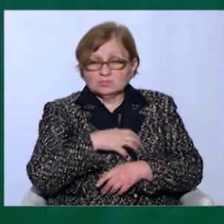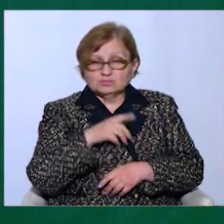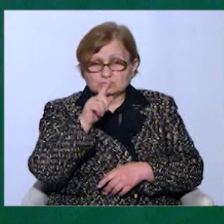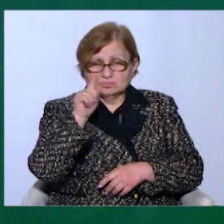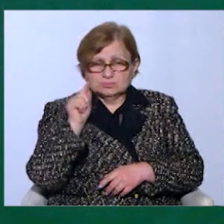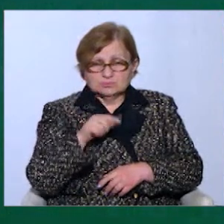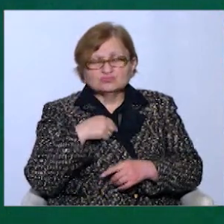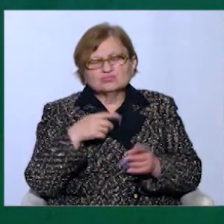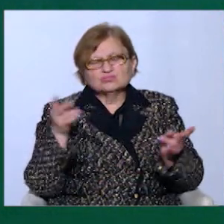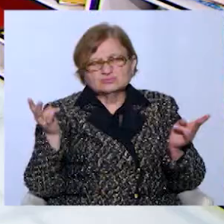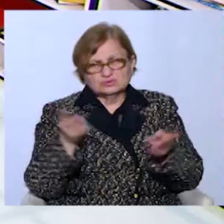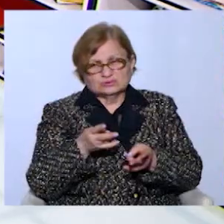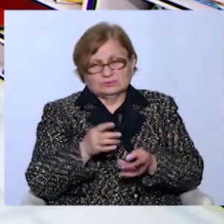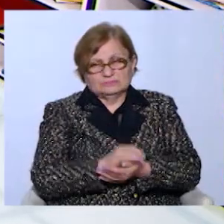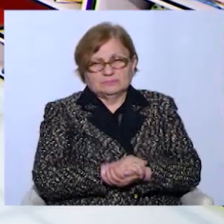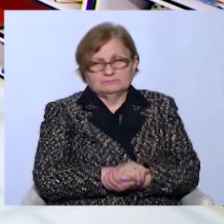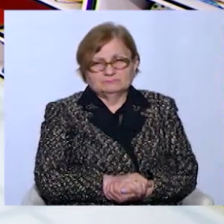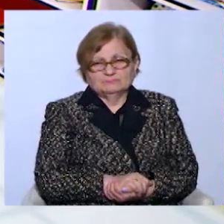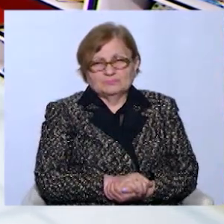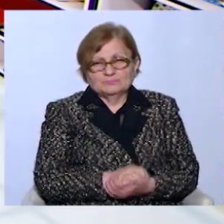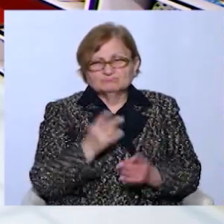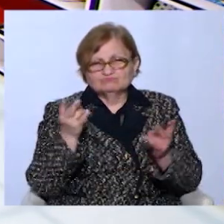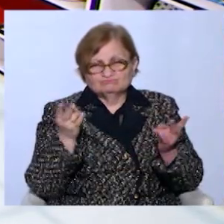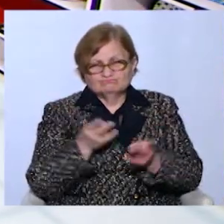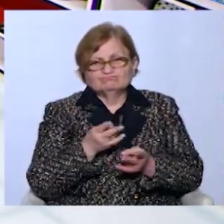და რომელიც გჭირდება. ჭირდება